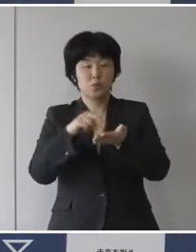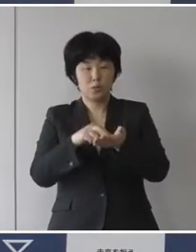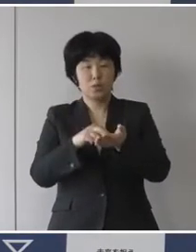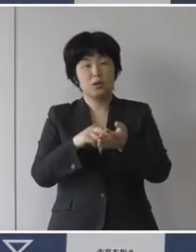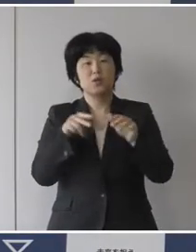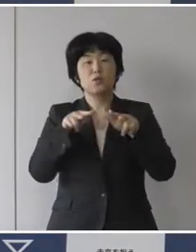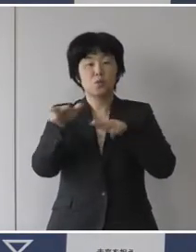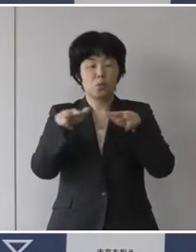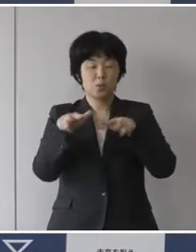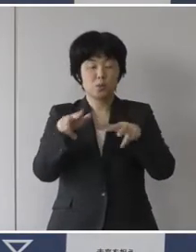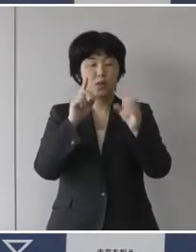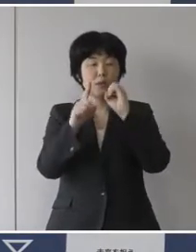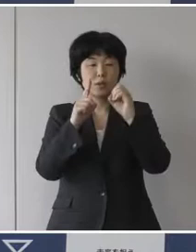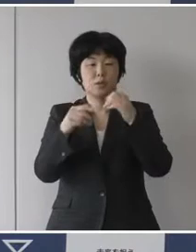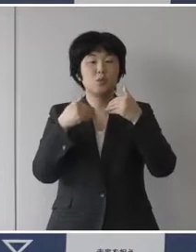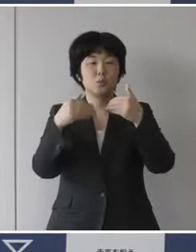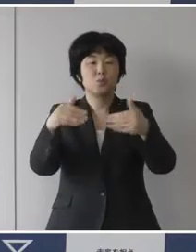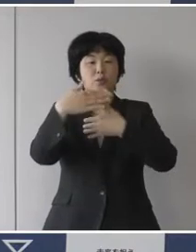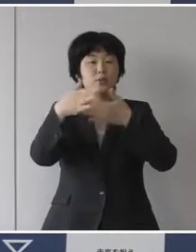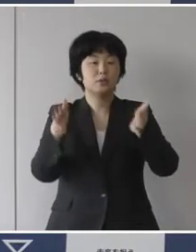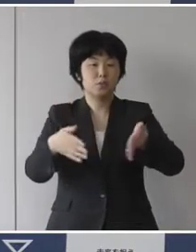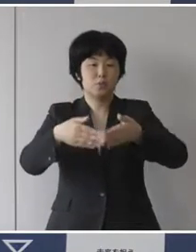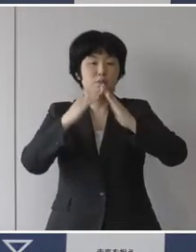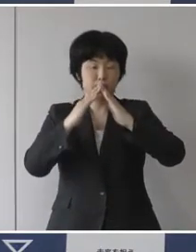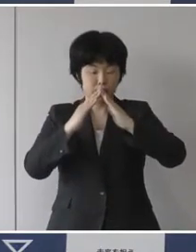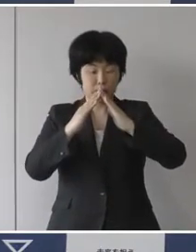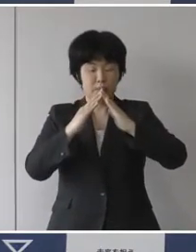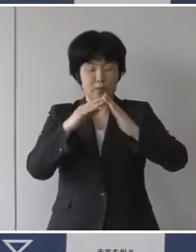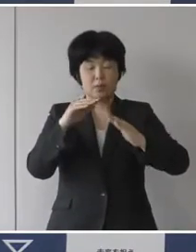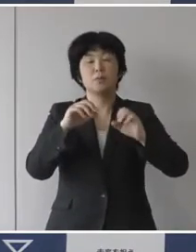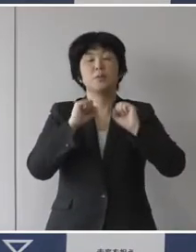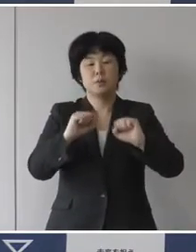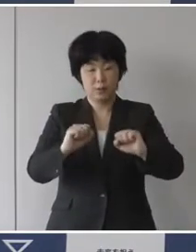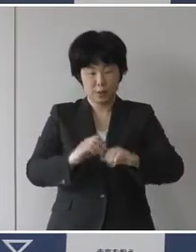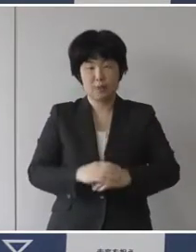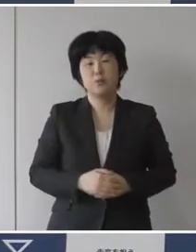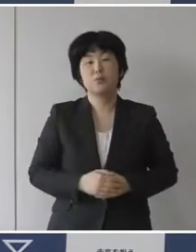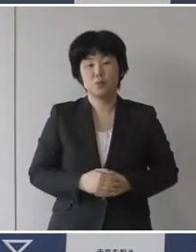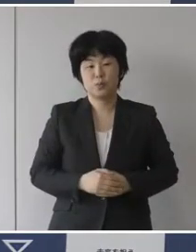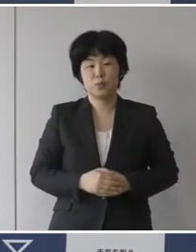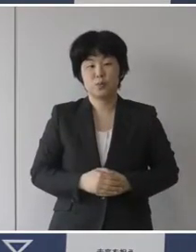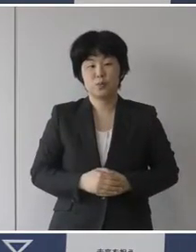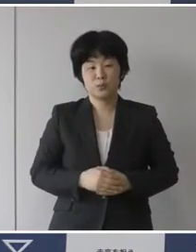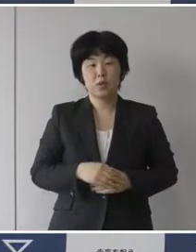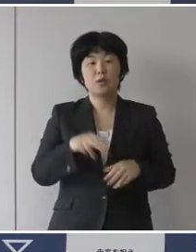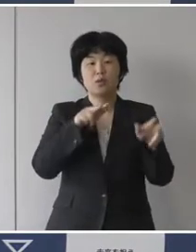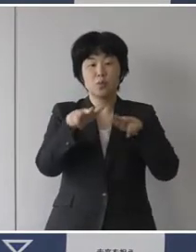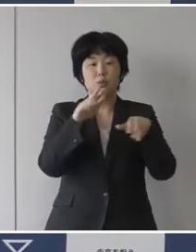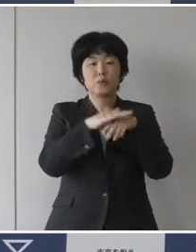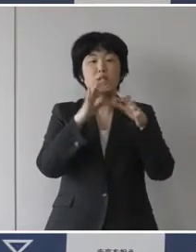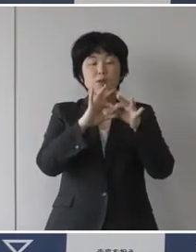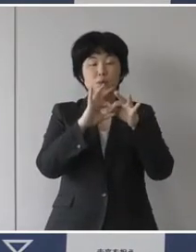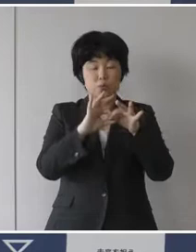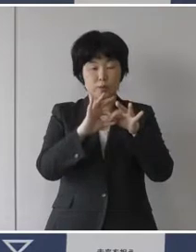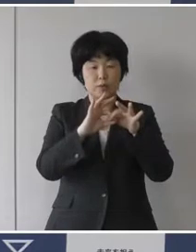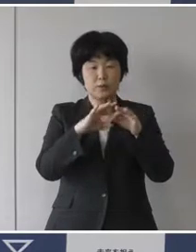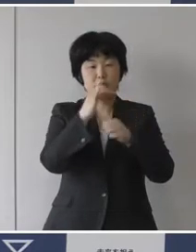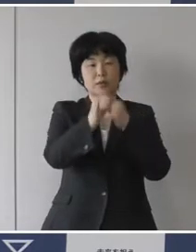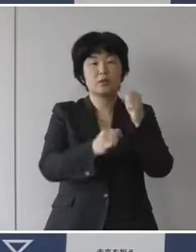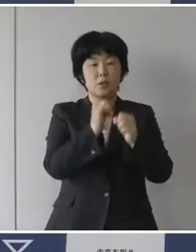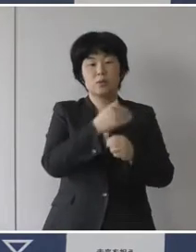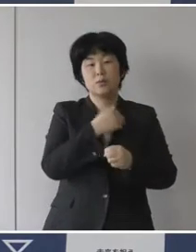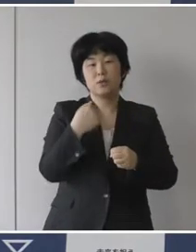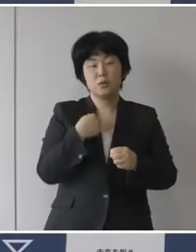を、立ち上げたんですね。して行政手続きのオンライン化でありますとか、デジタル技術を活用